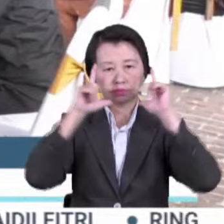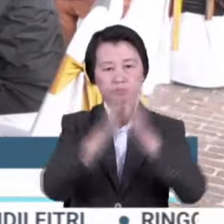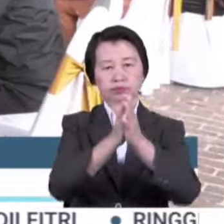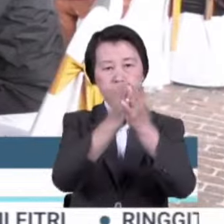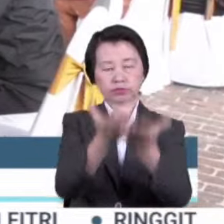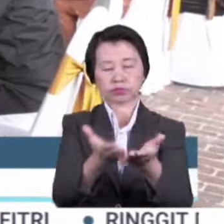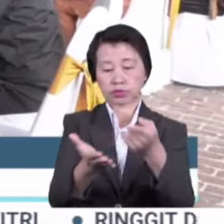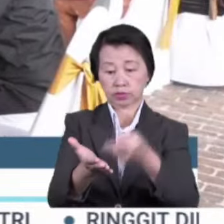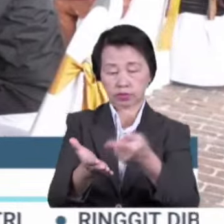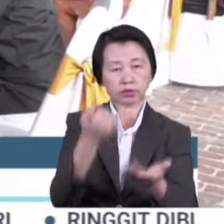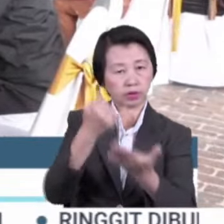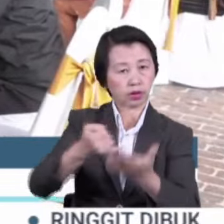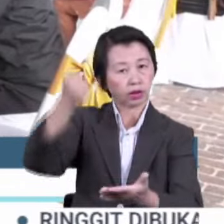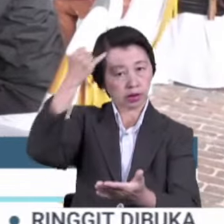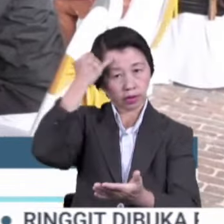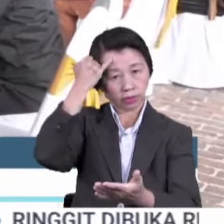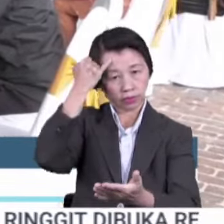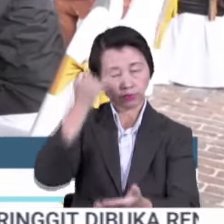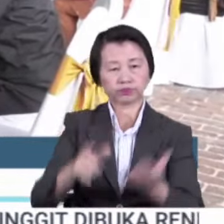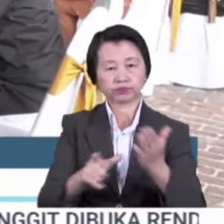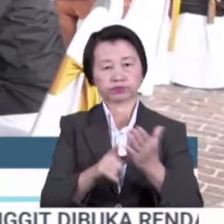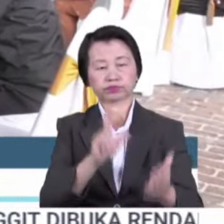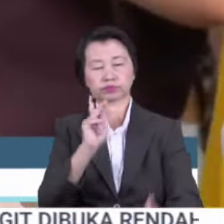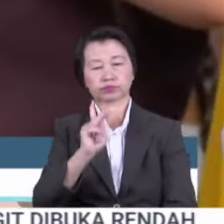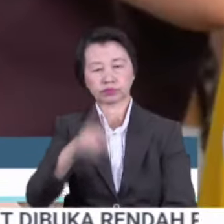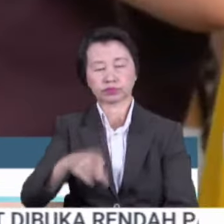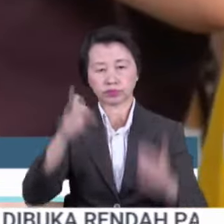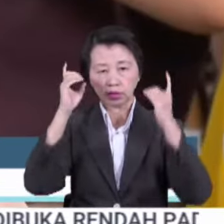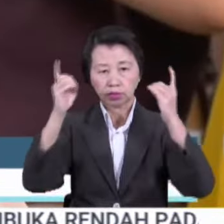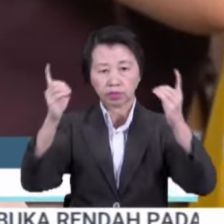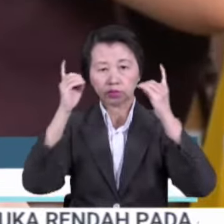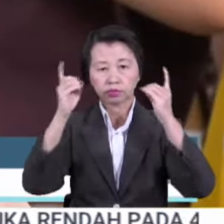sebagai sumber ilmu menurut timbangan pendidikan